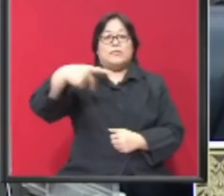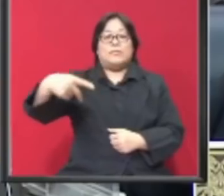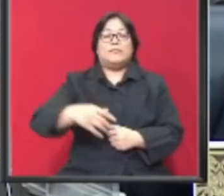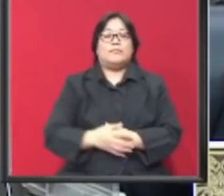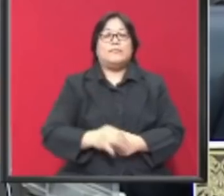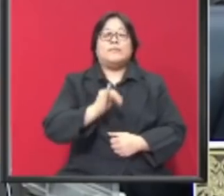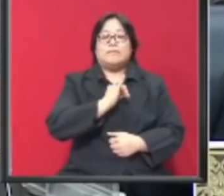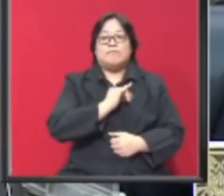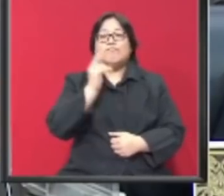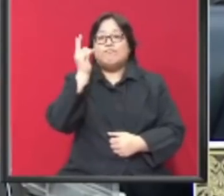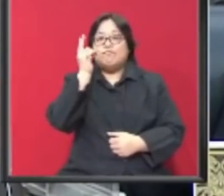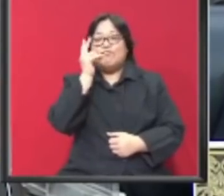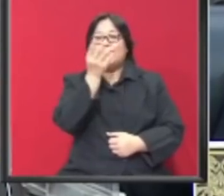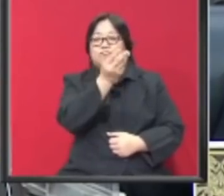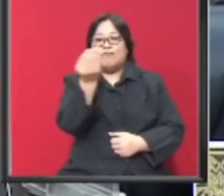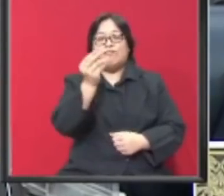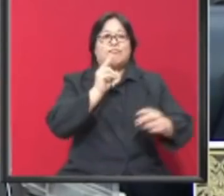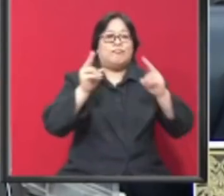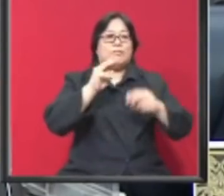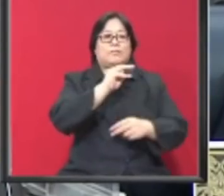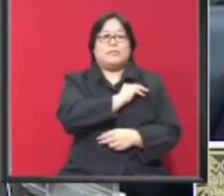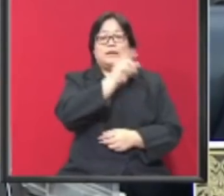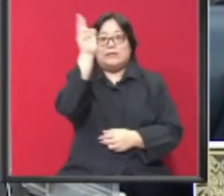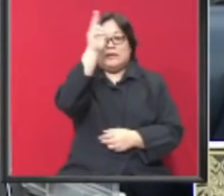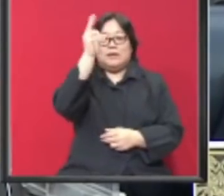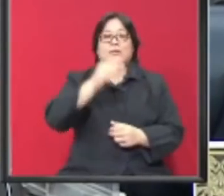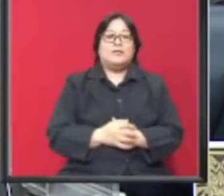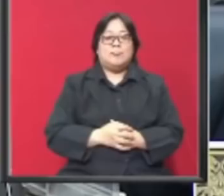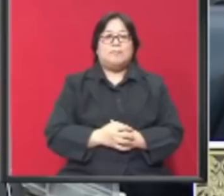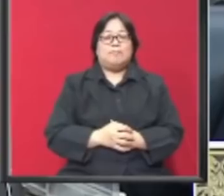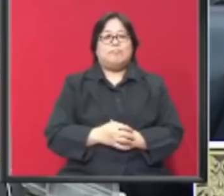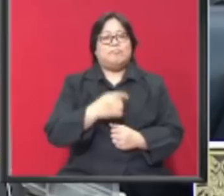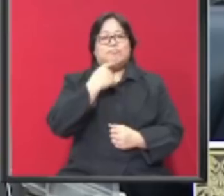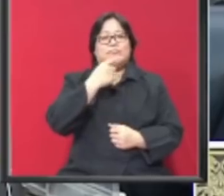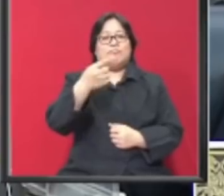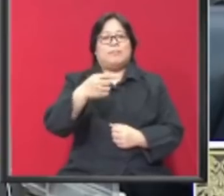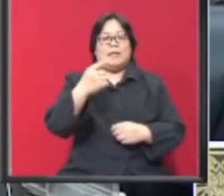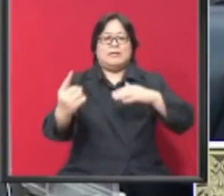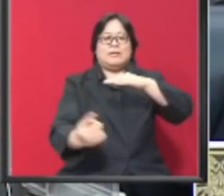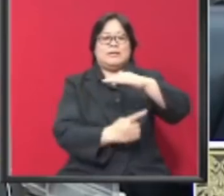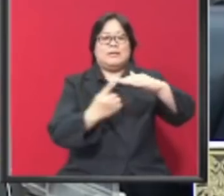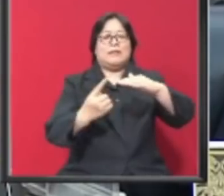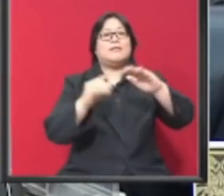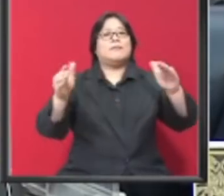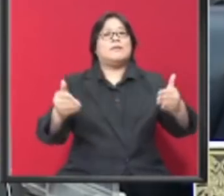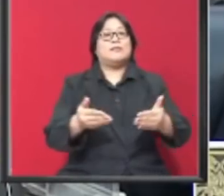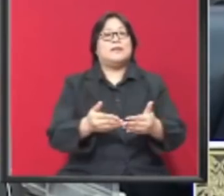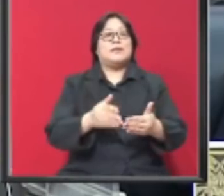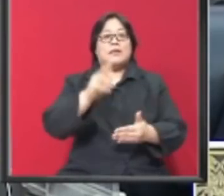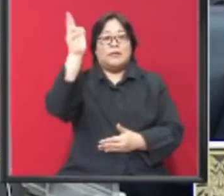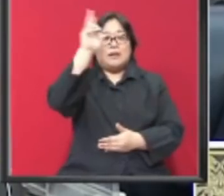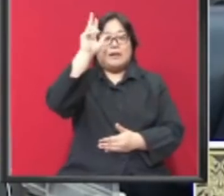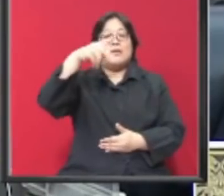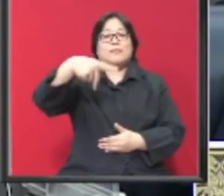saya mendengar beberapa ucapan menteri kerajaan yang menyemut tentang dasar yang diperkenalkan oleh